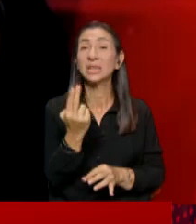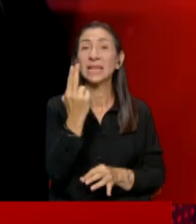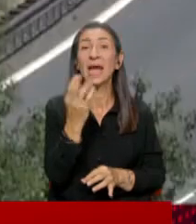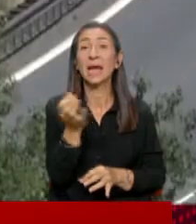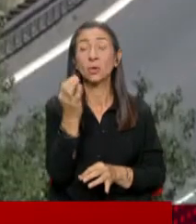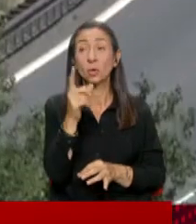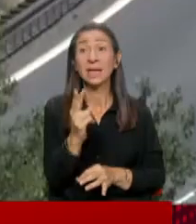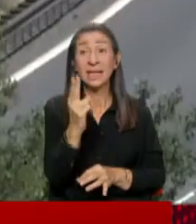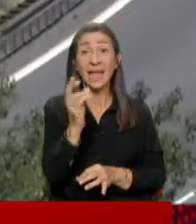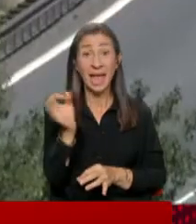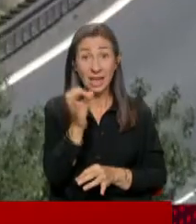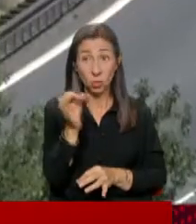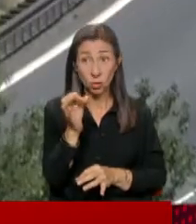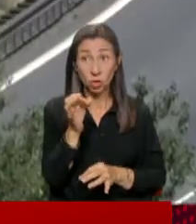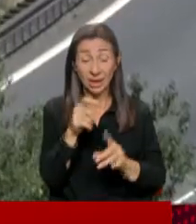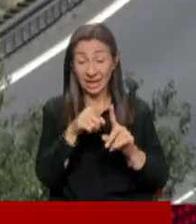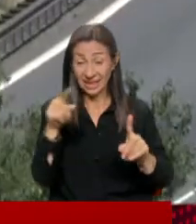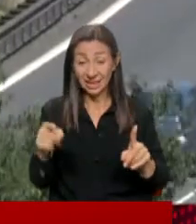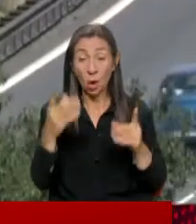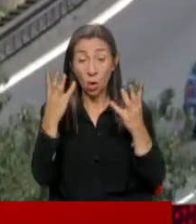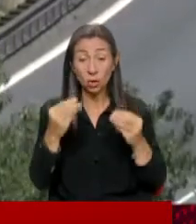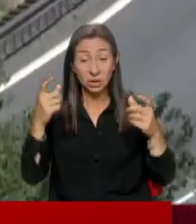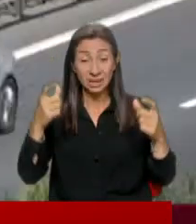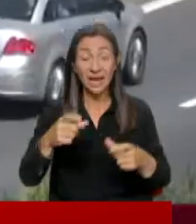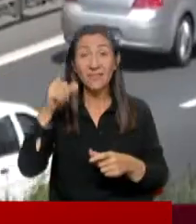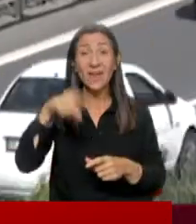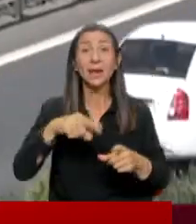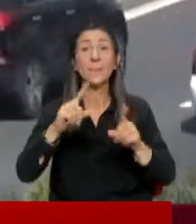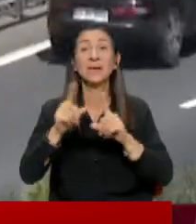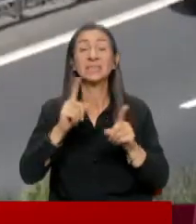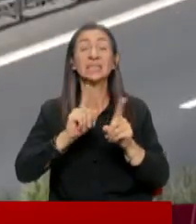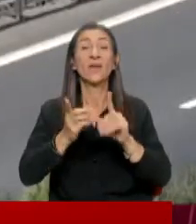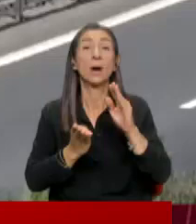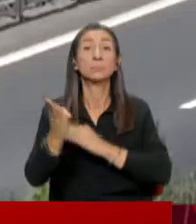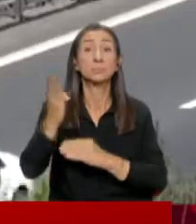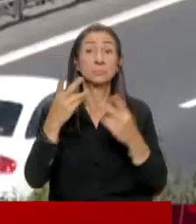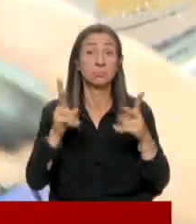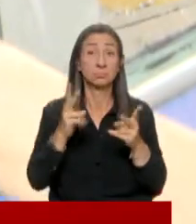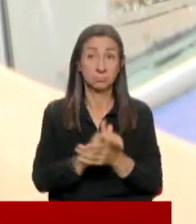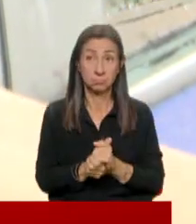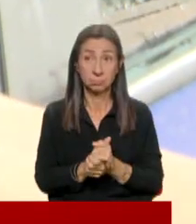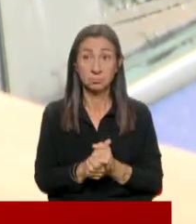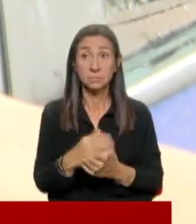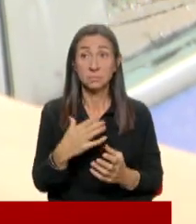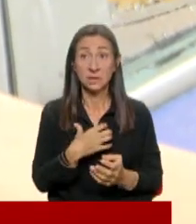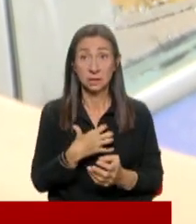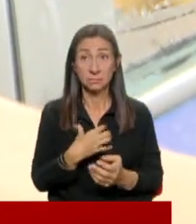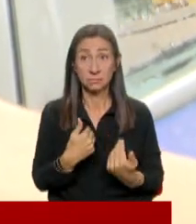Eylül günüdür. 7 Eylül gününe kadar bulundukları yer vergi mahkemesine dava açabilirler.